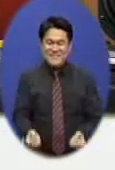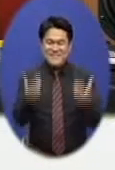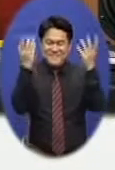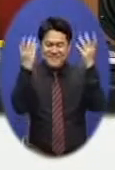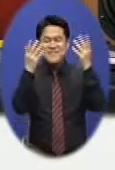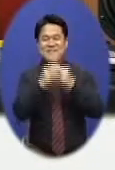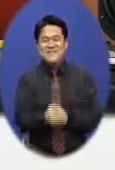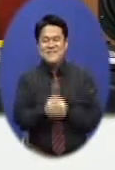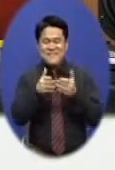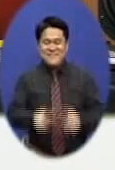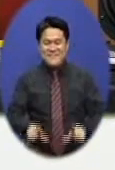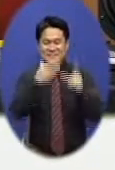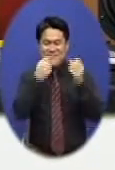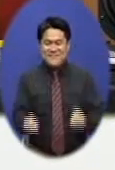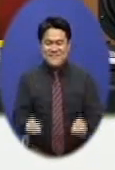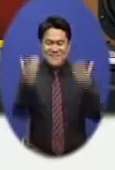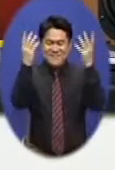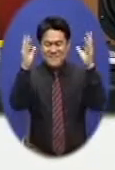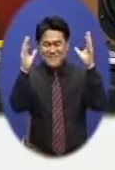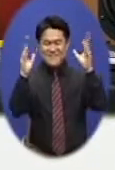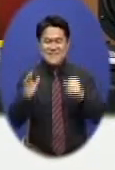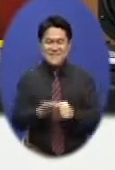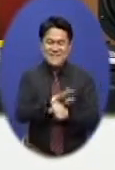축하합니다. 네. 생신 축하합니다.